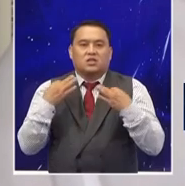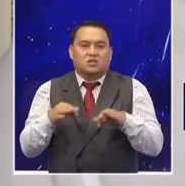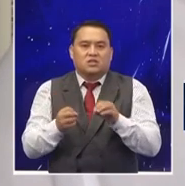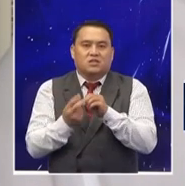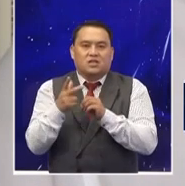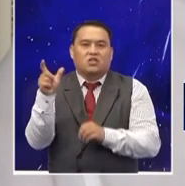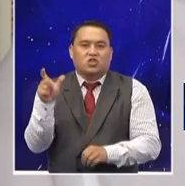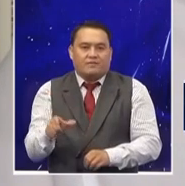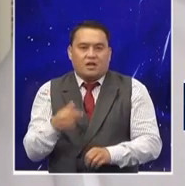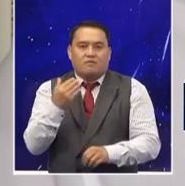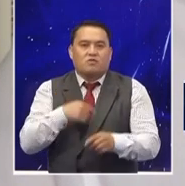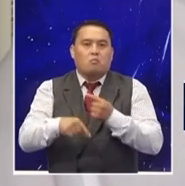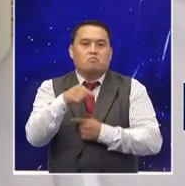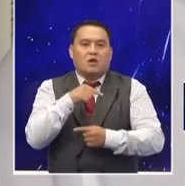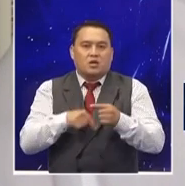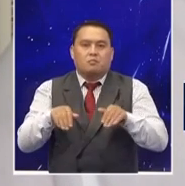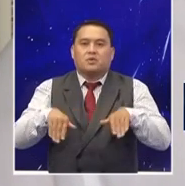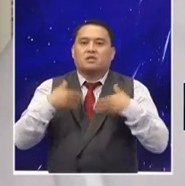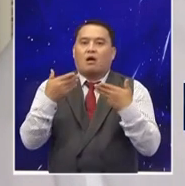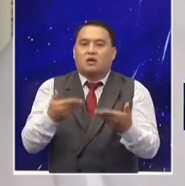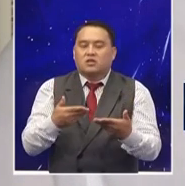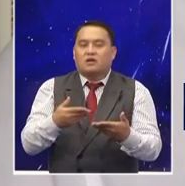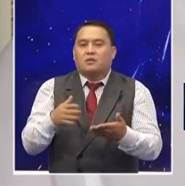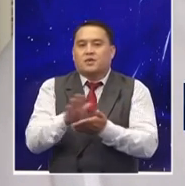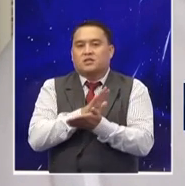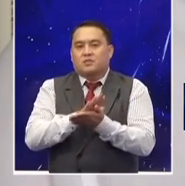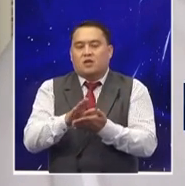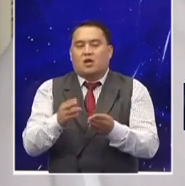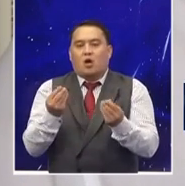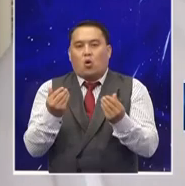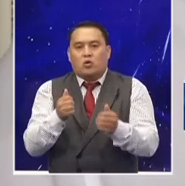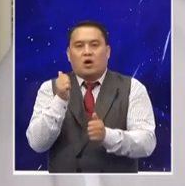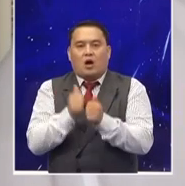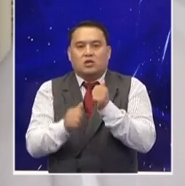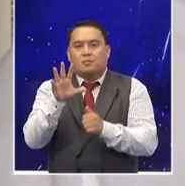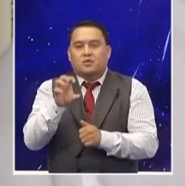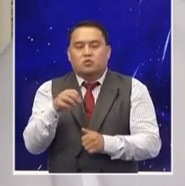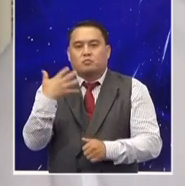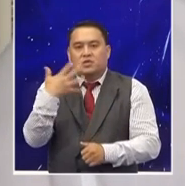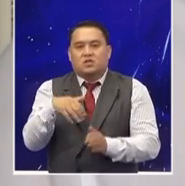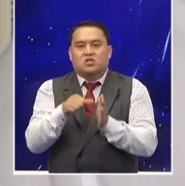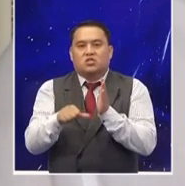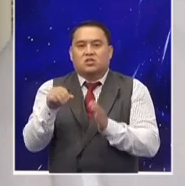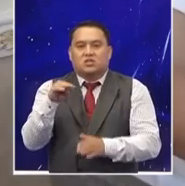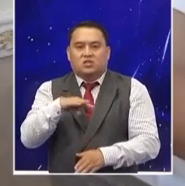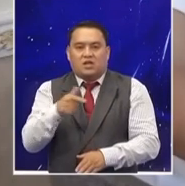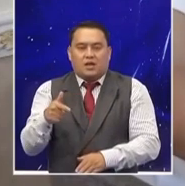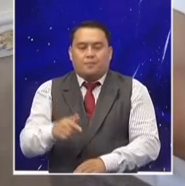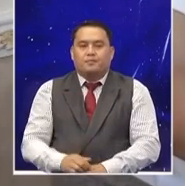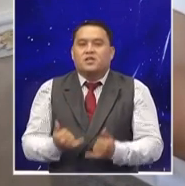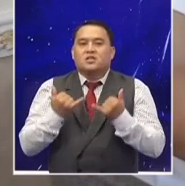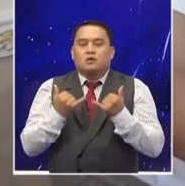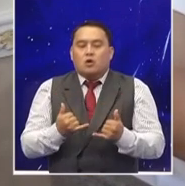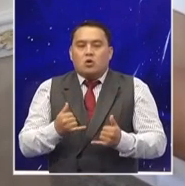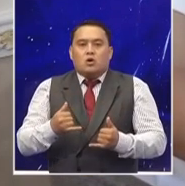13 человек по их бизнес-проектами предоставленные безвозмездные гранты сумма каждого около 550 6000 тенге на данный